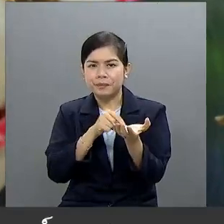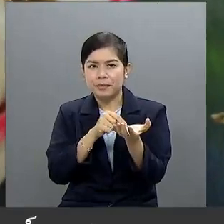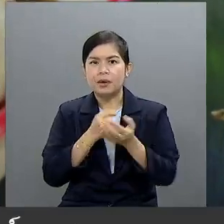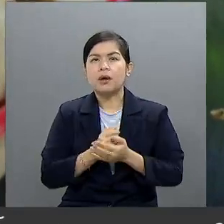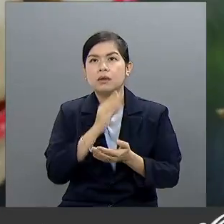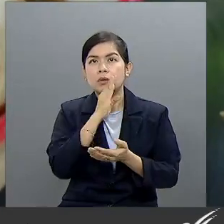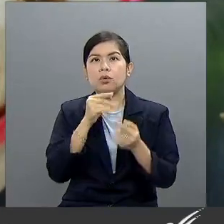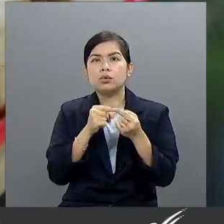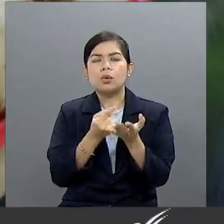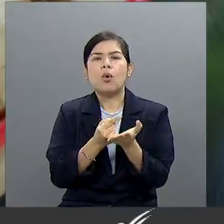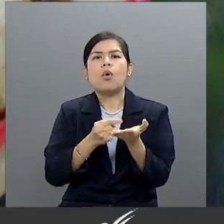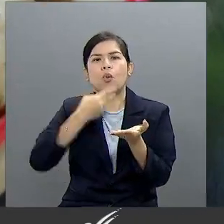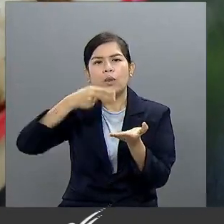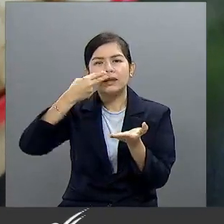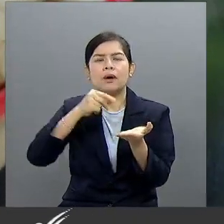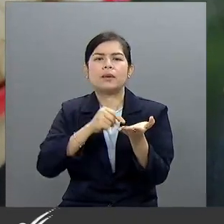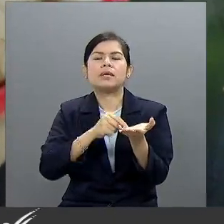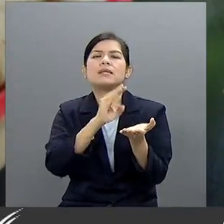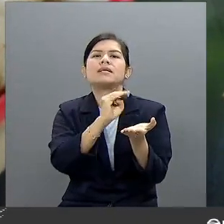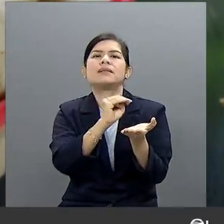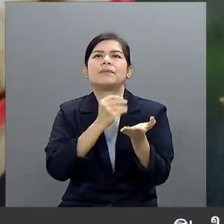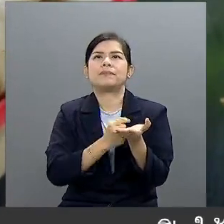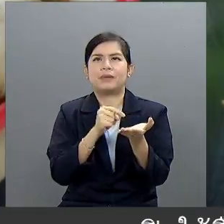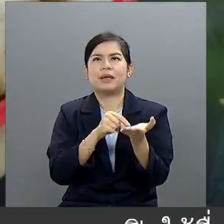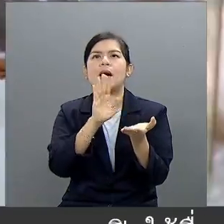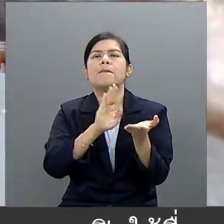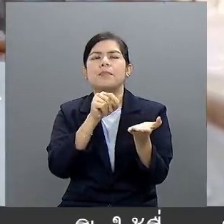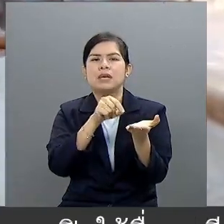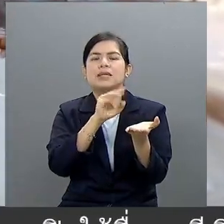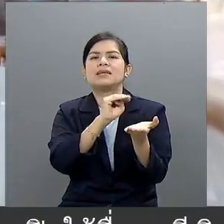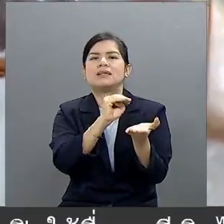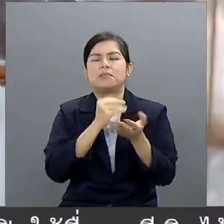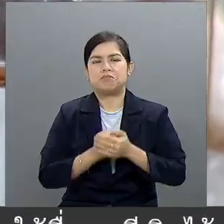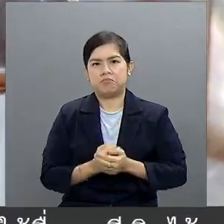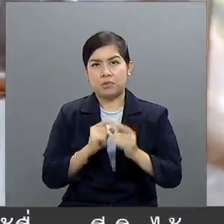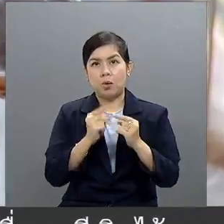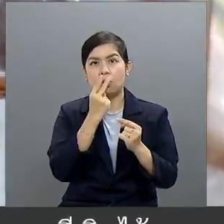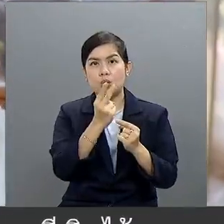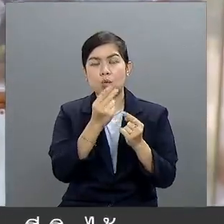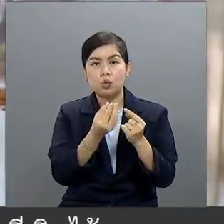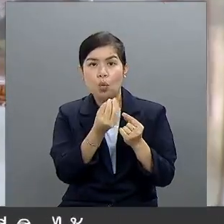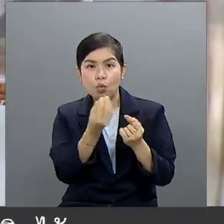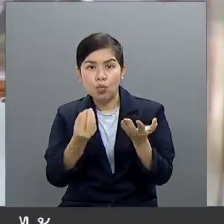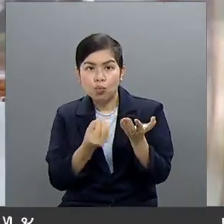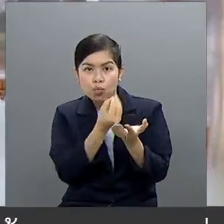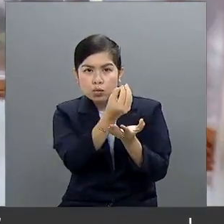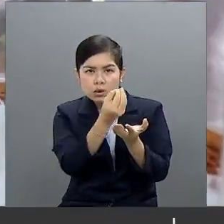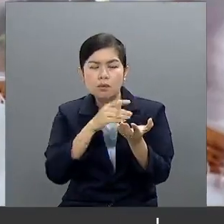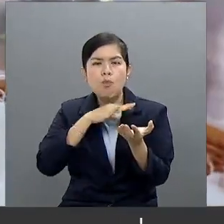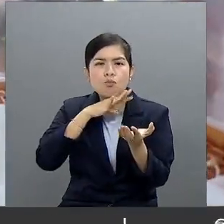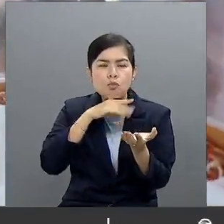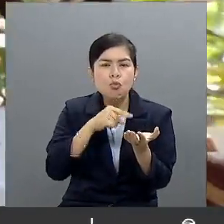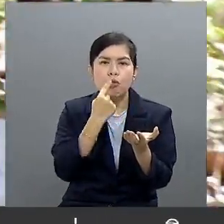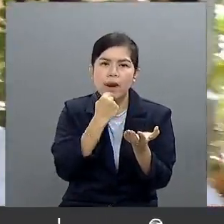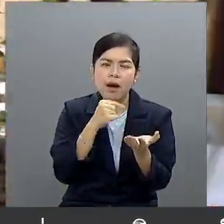บาททีมงานบอกว่าแบบนี้ แบบนี้40 แต่ก็คุ้มค่านะคะลูกชิ้นโอ้โหลูกชิ้น4ไม่รวมหมูแดงอีกไม่รวมหมูสับอีกโอ้โ